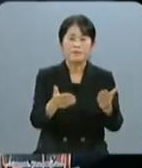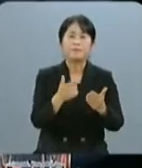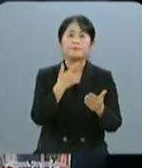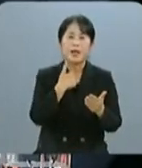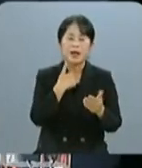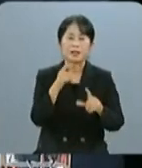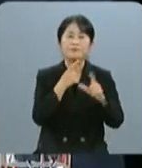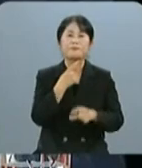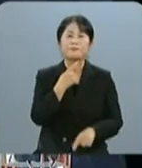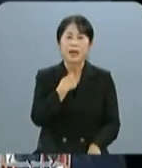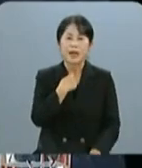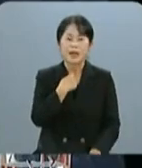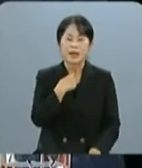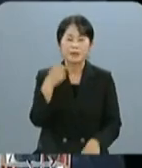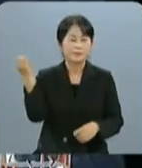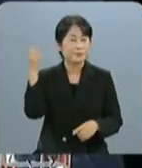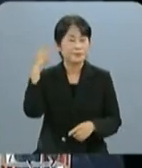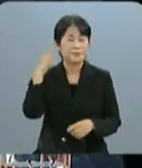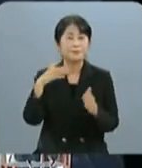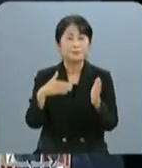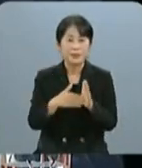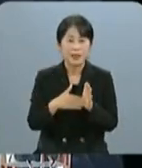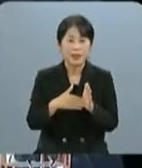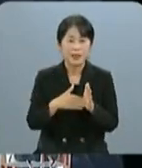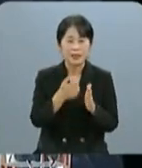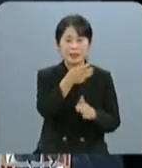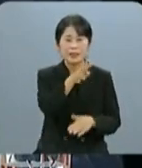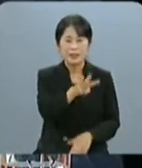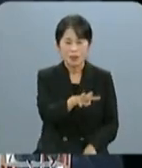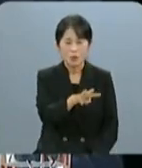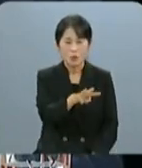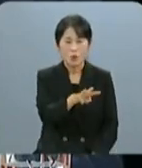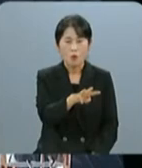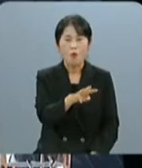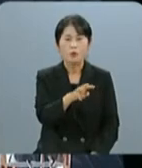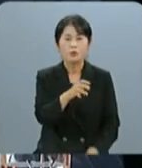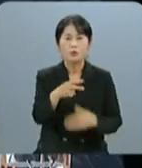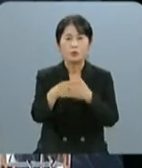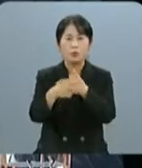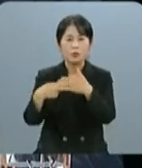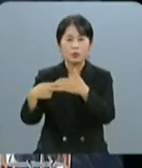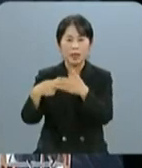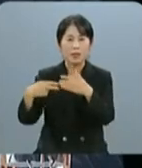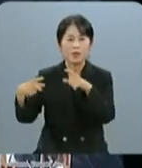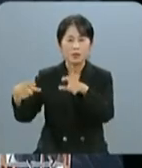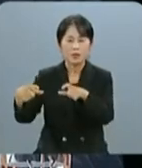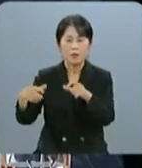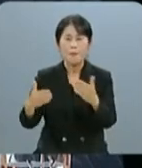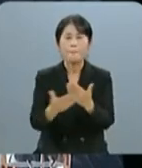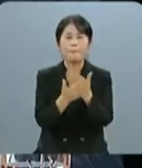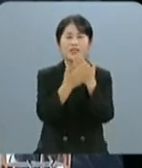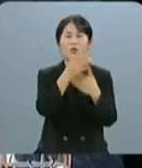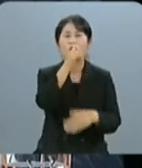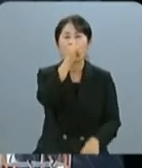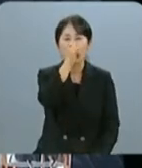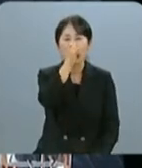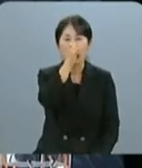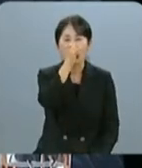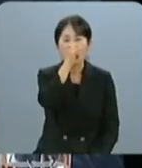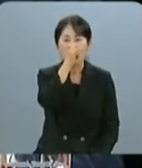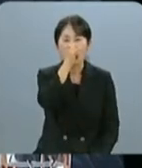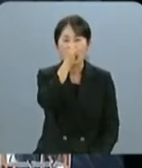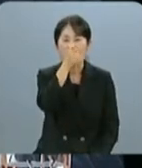때문에 그런 얘기들을 많이 들었습니다. 세종과 또 이 대덕 이쪽은 많이 발전을 하는데